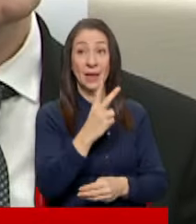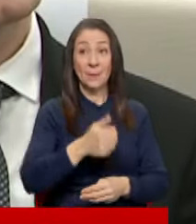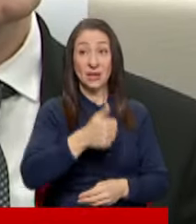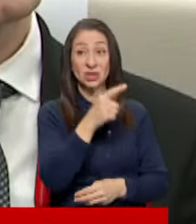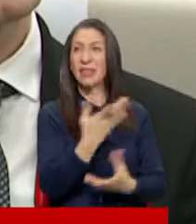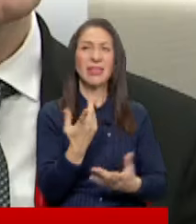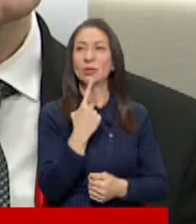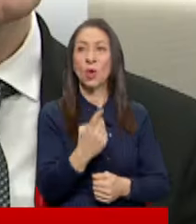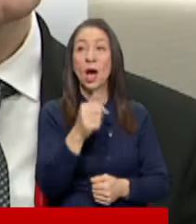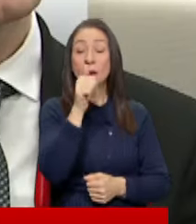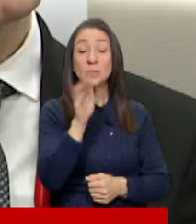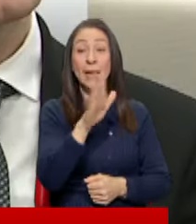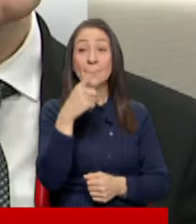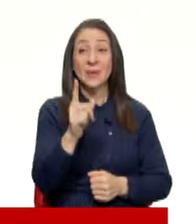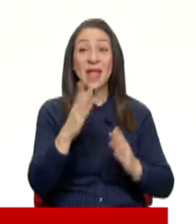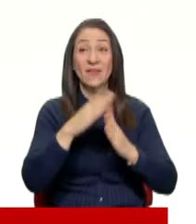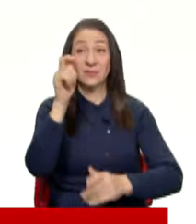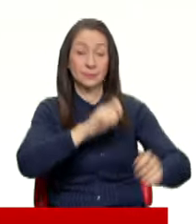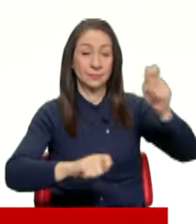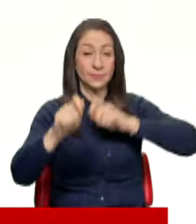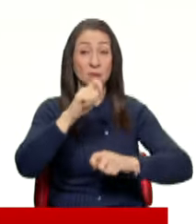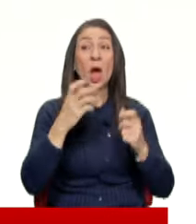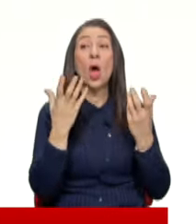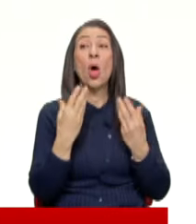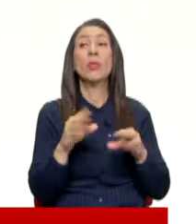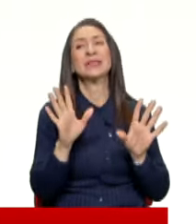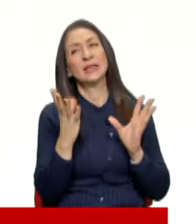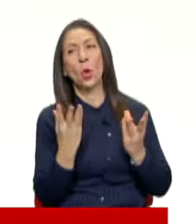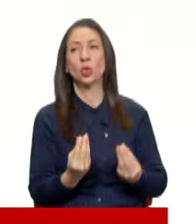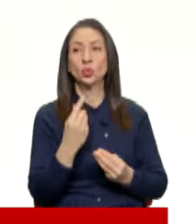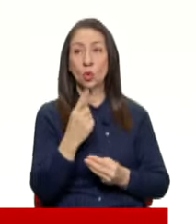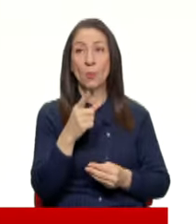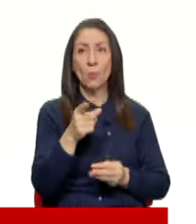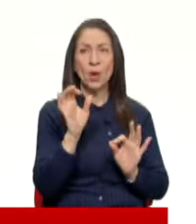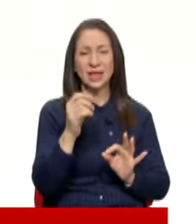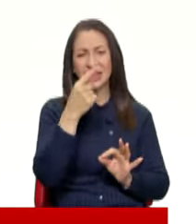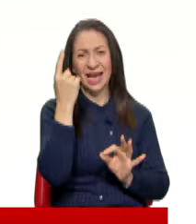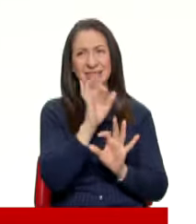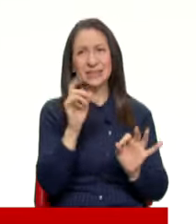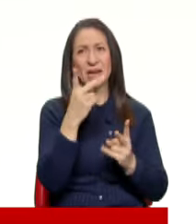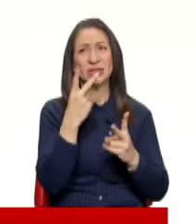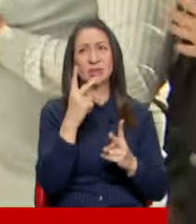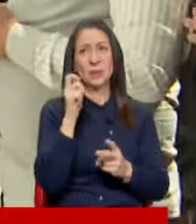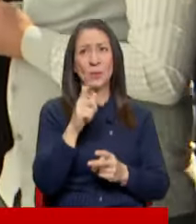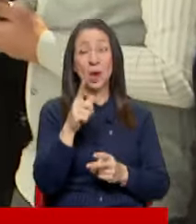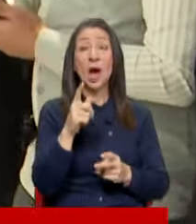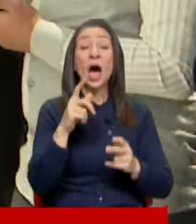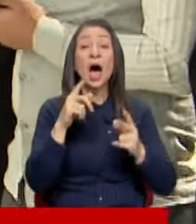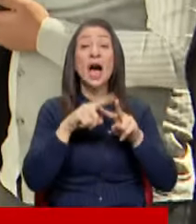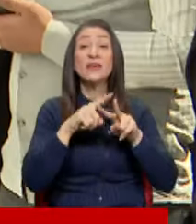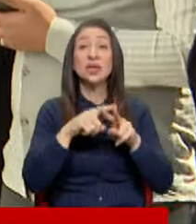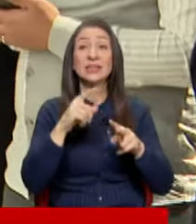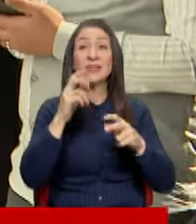başkan ne diyor 650.000 konut olmasa da olur diyor Böyle talihsiz bir açıklama yapıyor